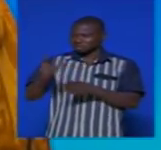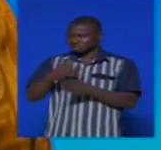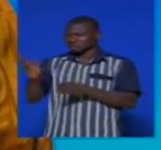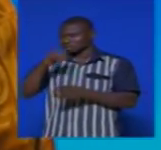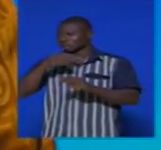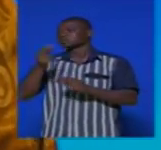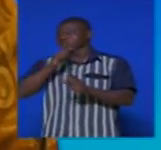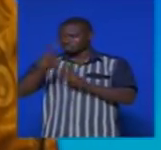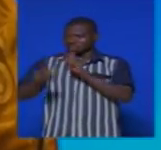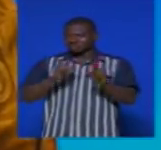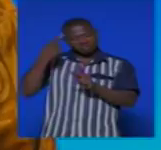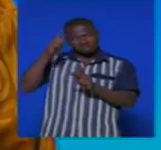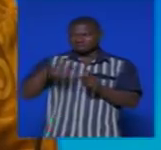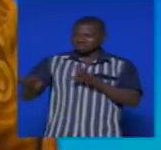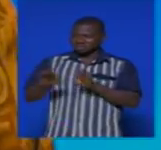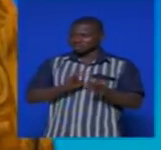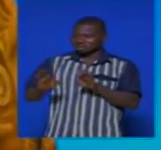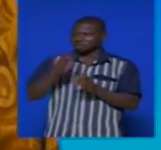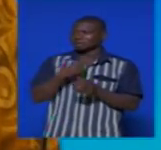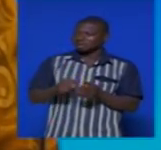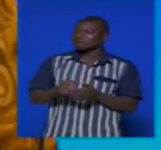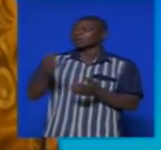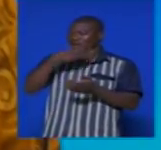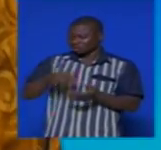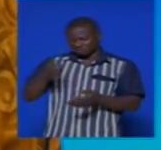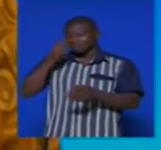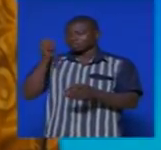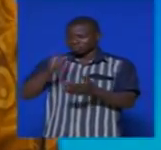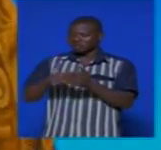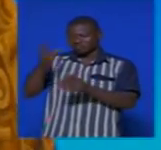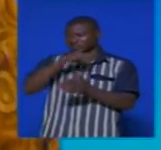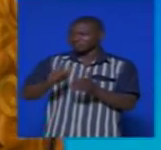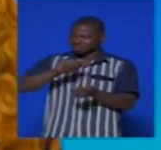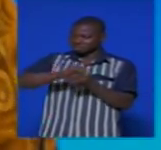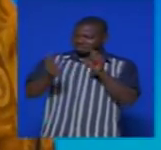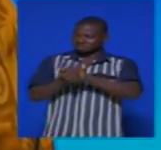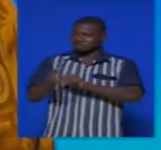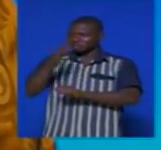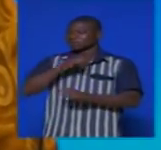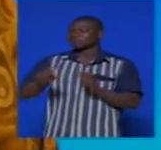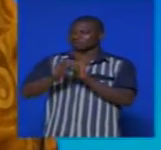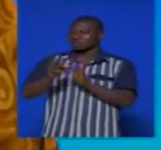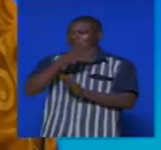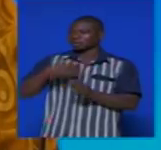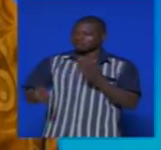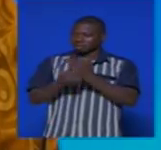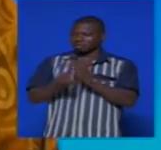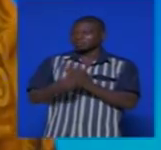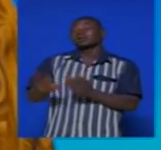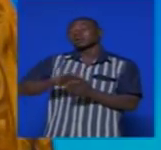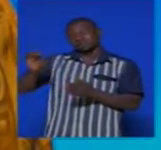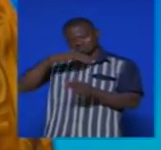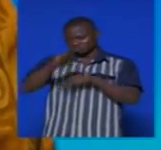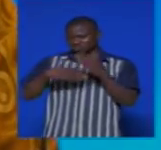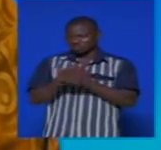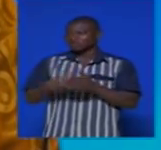vecteur, un facteur donc de croissance économique. Et c'est ce que tous les États donc membres de l'Union africaine sont en train de faire,